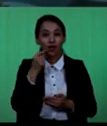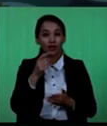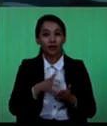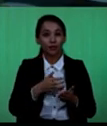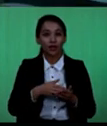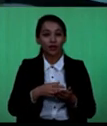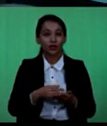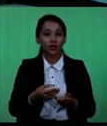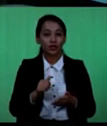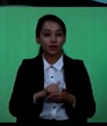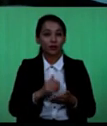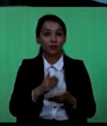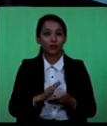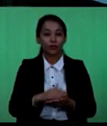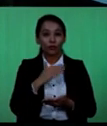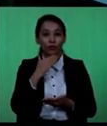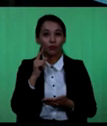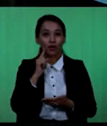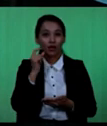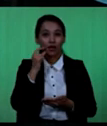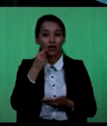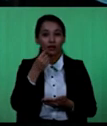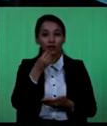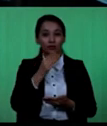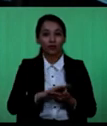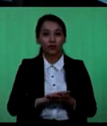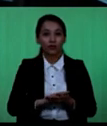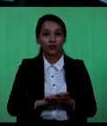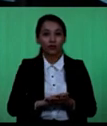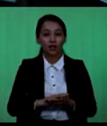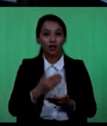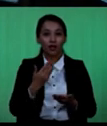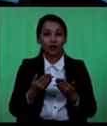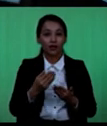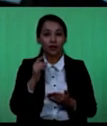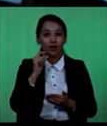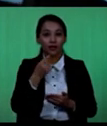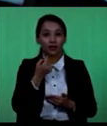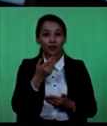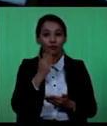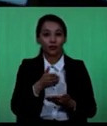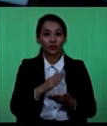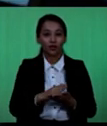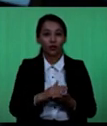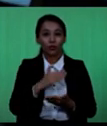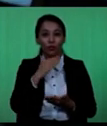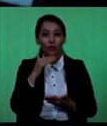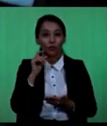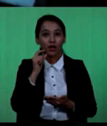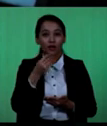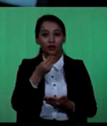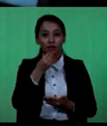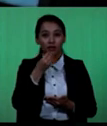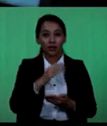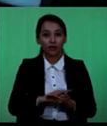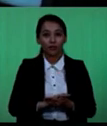qiyinlashtiradi. 3. Ortiqcha qand. Qand miqdori kam bo'lganda organizmda qanday o'zgarishlar ro'y bersa, haddan ortiq qand